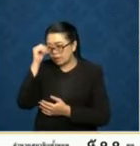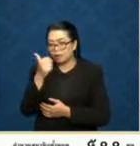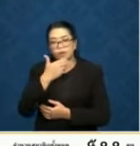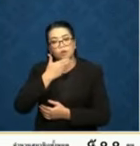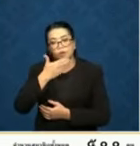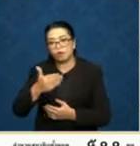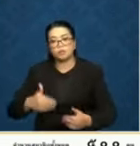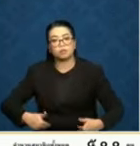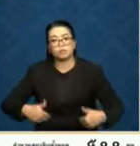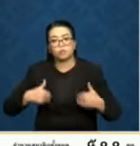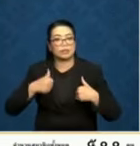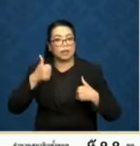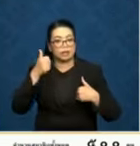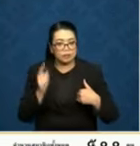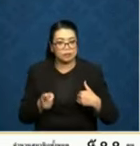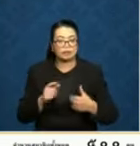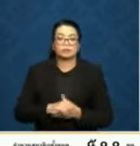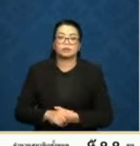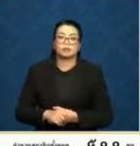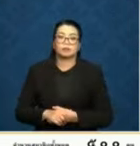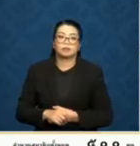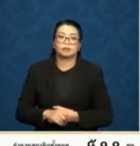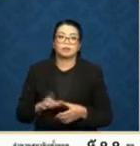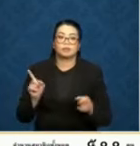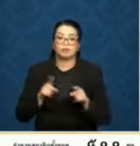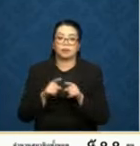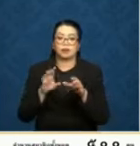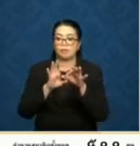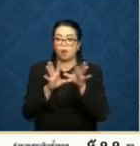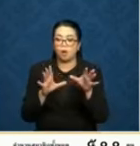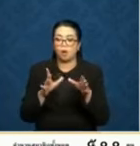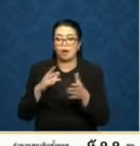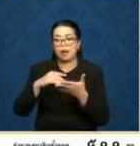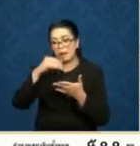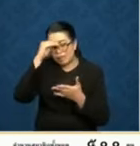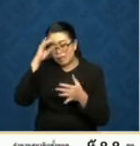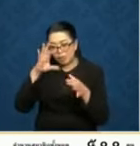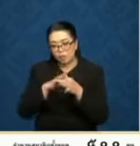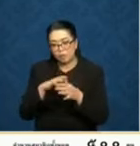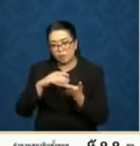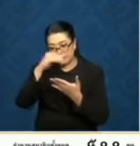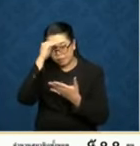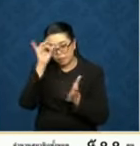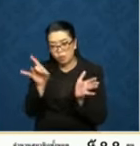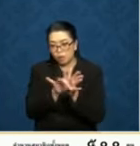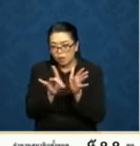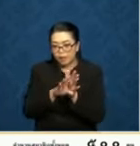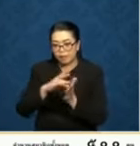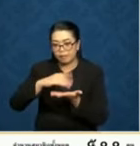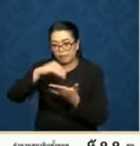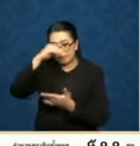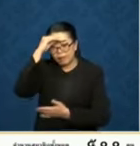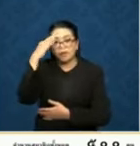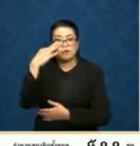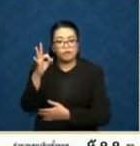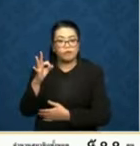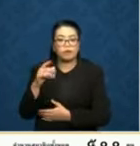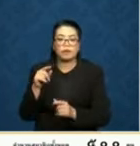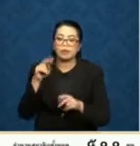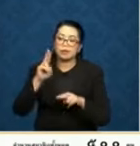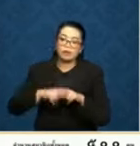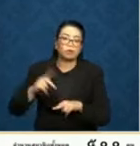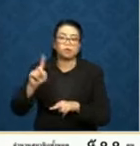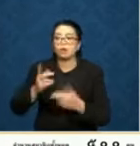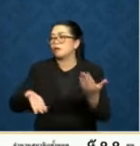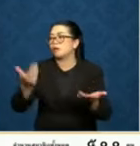ีวิตได้จิงแพลตฟอร์นี้จะปลดลอกเรื่องการเรียนที่มีคุภาพเรีนฟรีทุกที่ ทุ